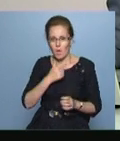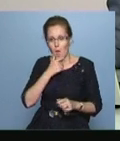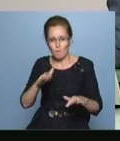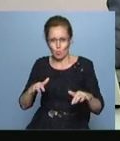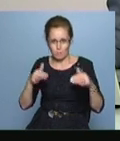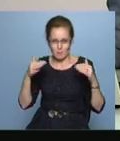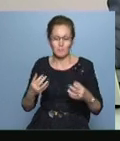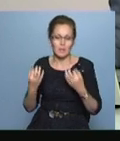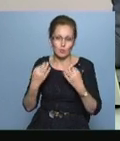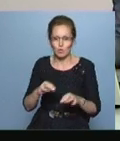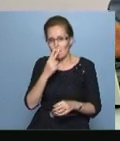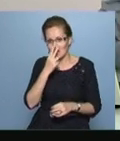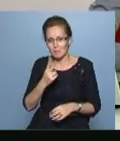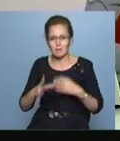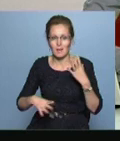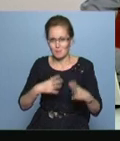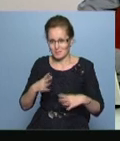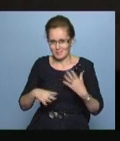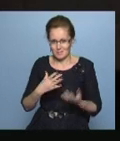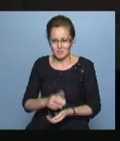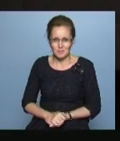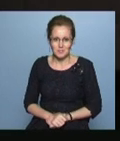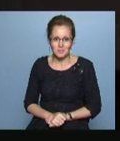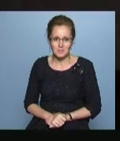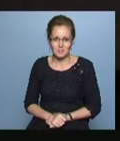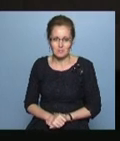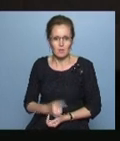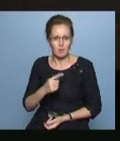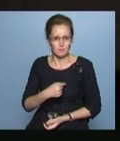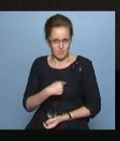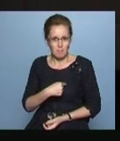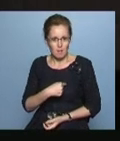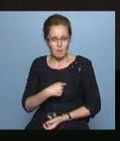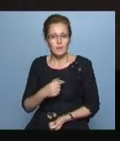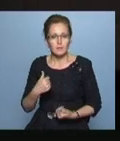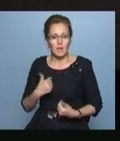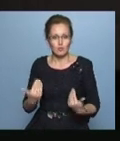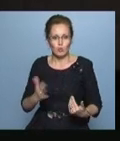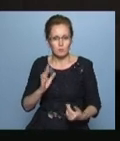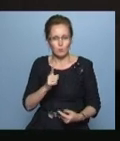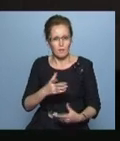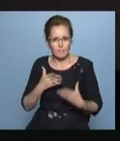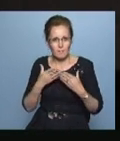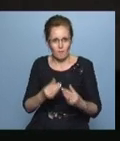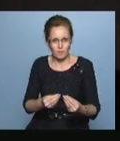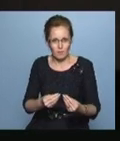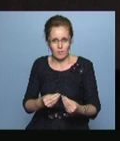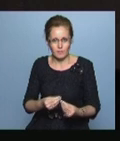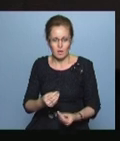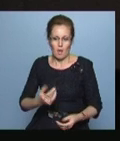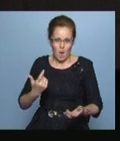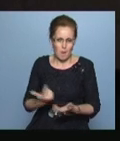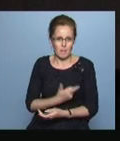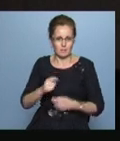он разрешил заглянуть за кулисы. Зацепила? Значит, я сейчас буду додавливать. Все, есть контакт. Опять